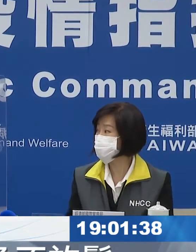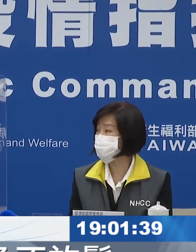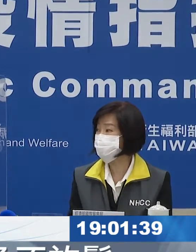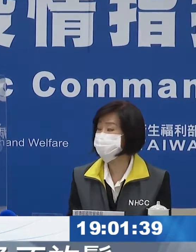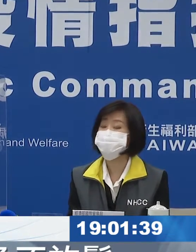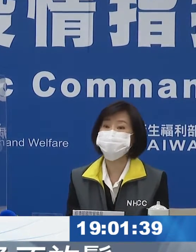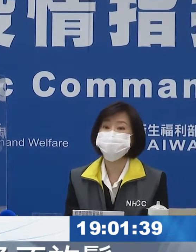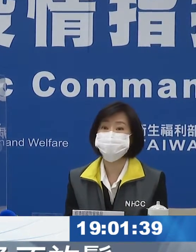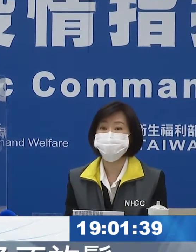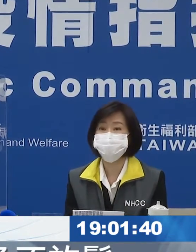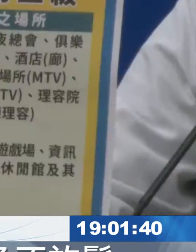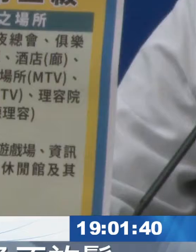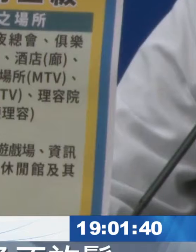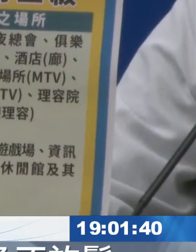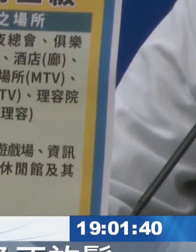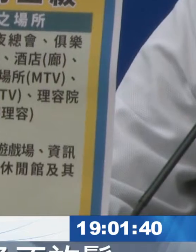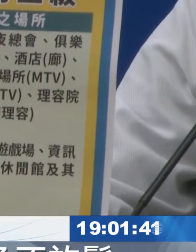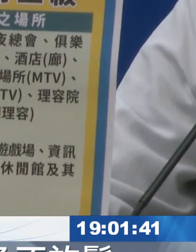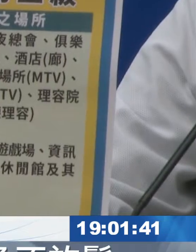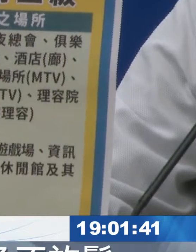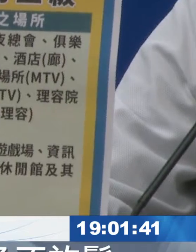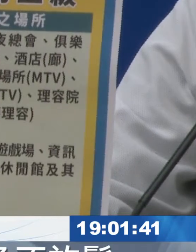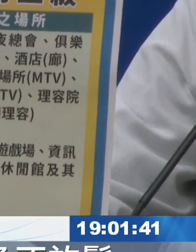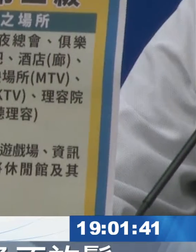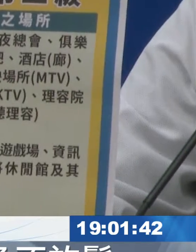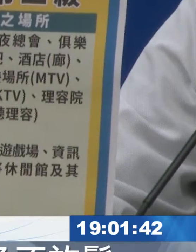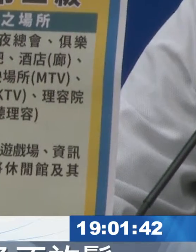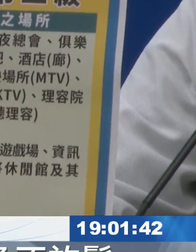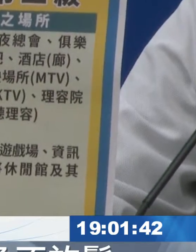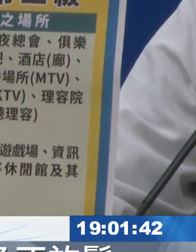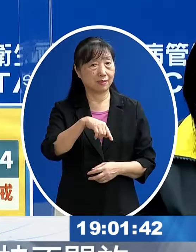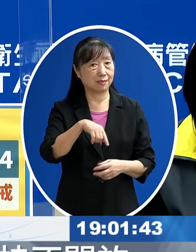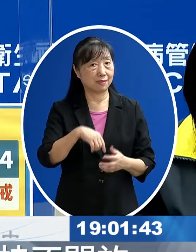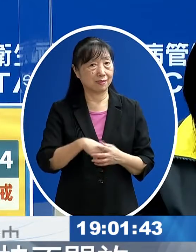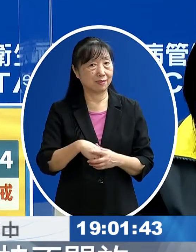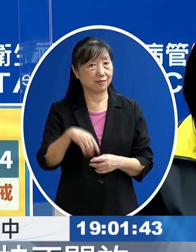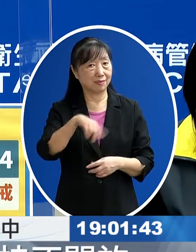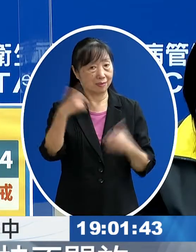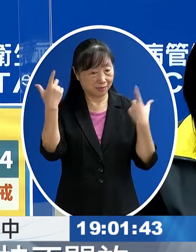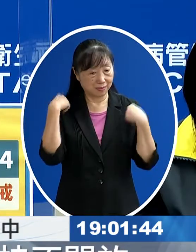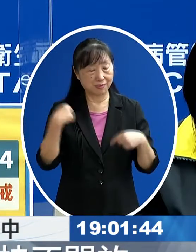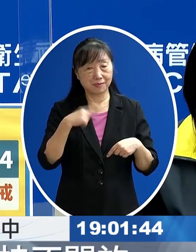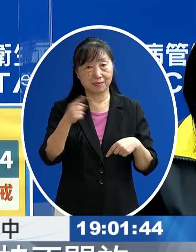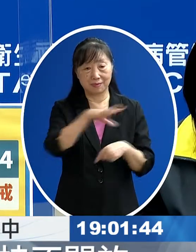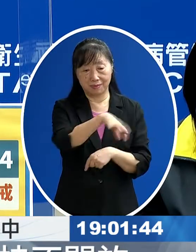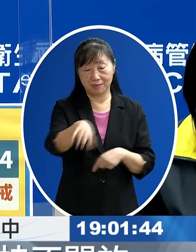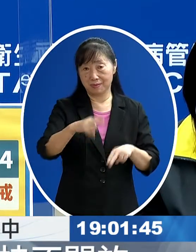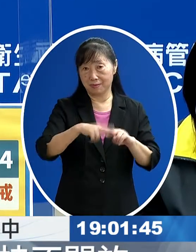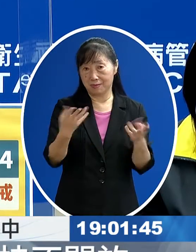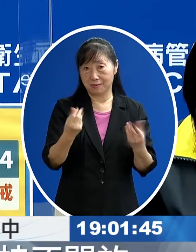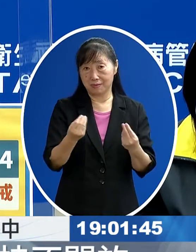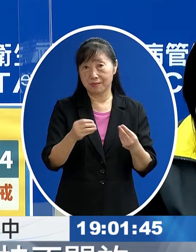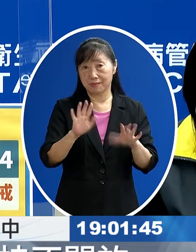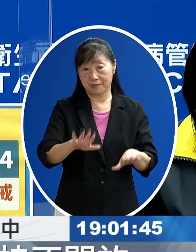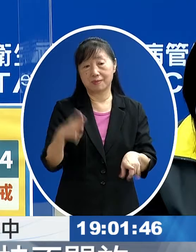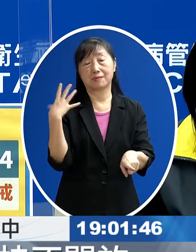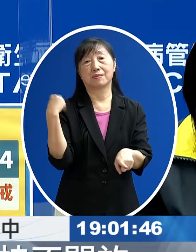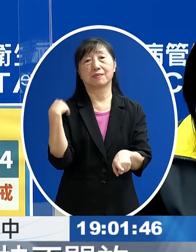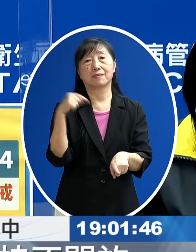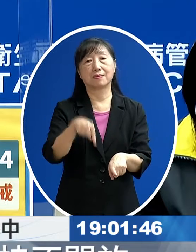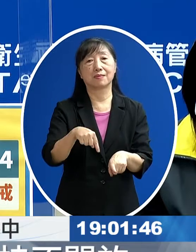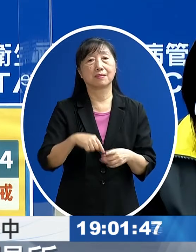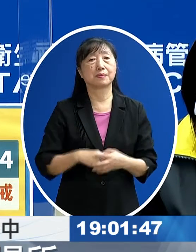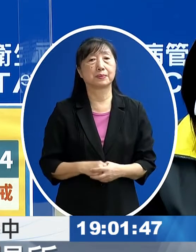长，因为 Delta 疫情蠢蠢欲动，绝对不能掉以轻心。 不开放的场所就仍然维持不开